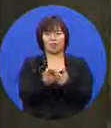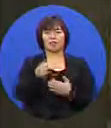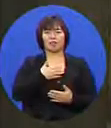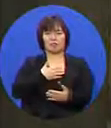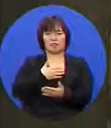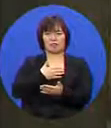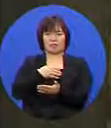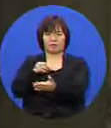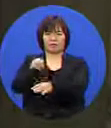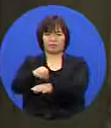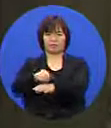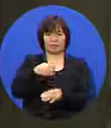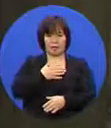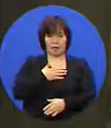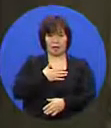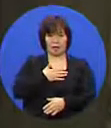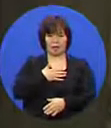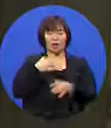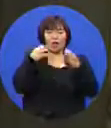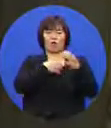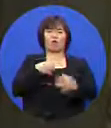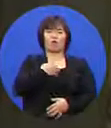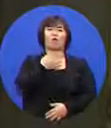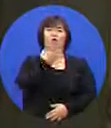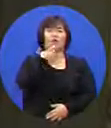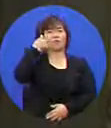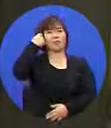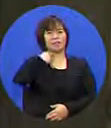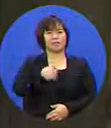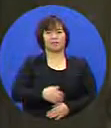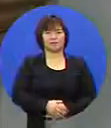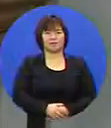저희들이 아마 괴로워하지 않을 것 같습니다.